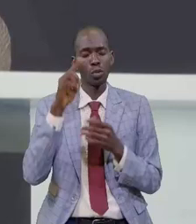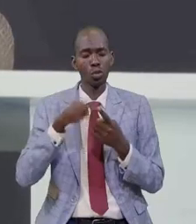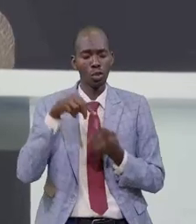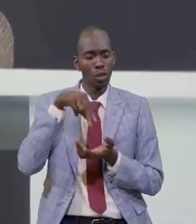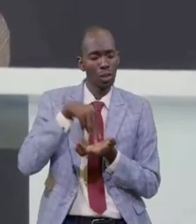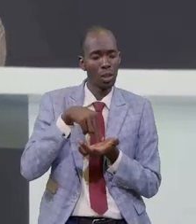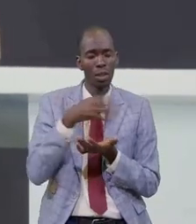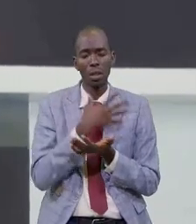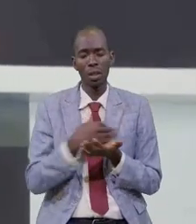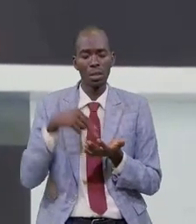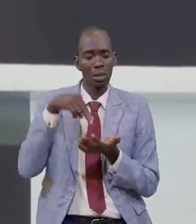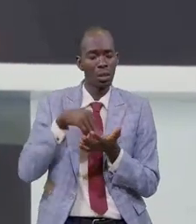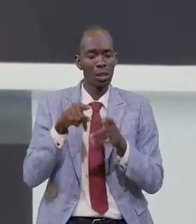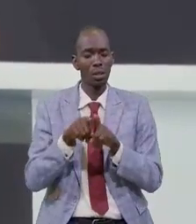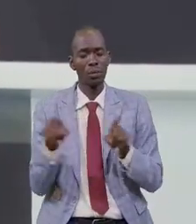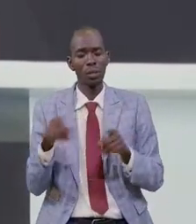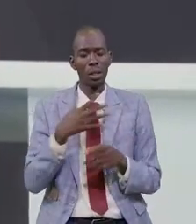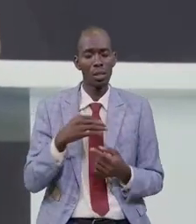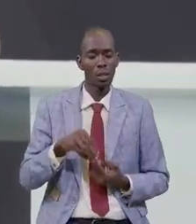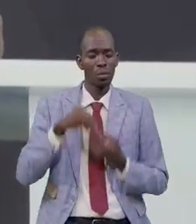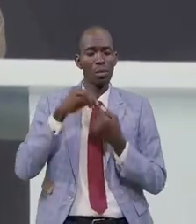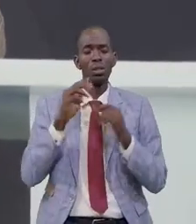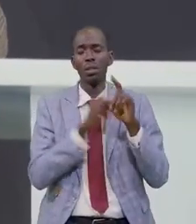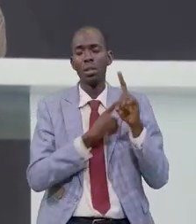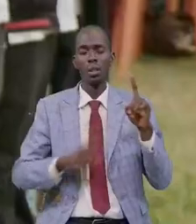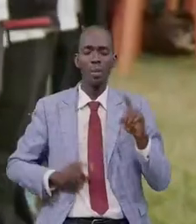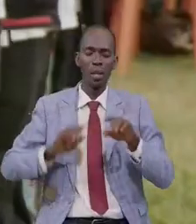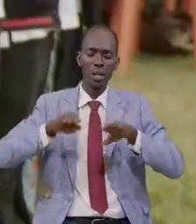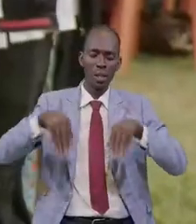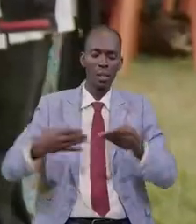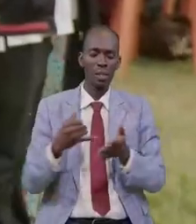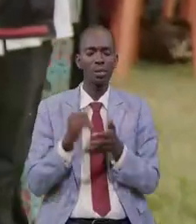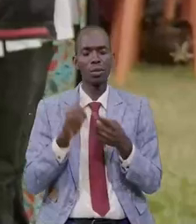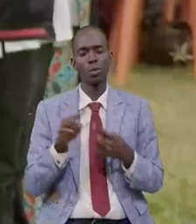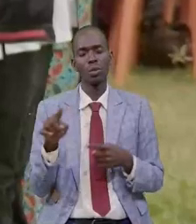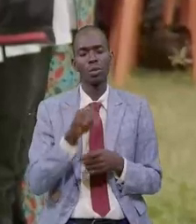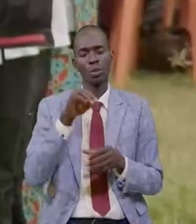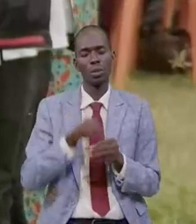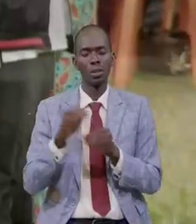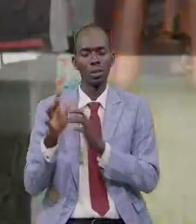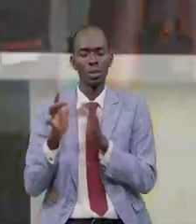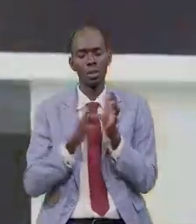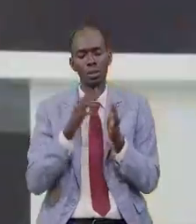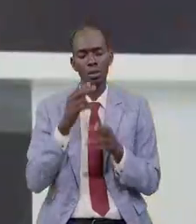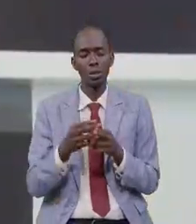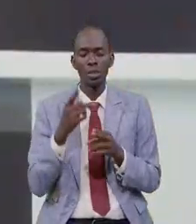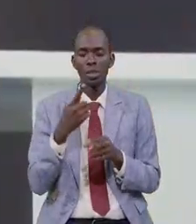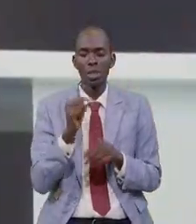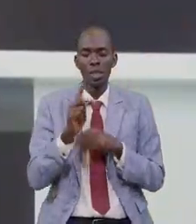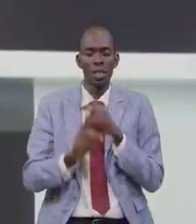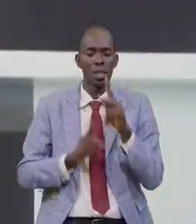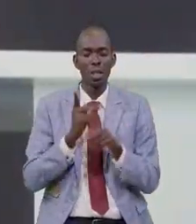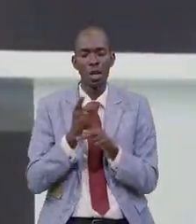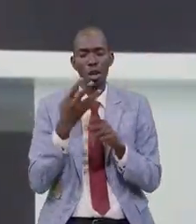tenir vous distingueer le Seigneur le confirme au nom de Jésus le type de